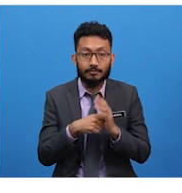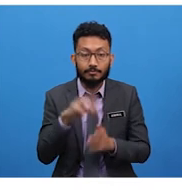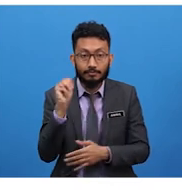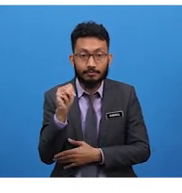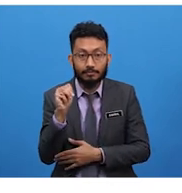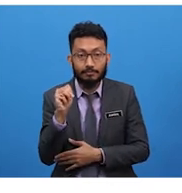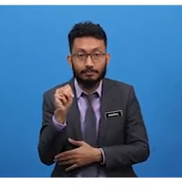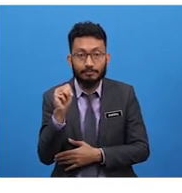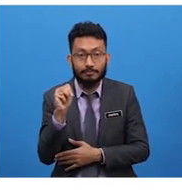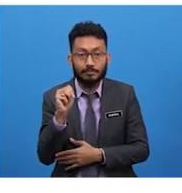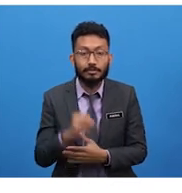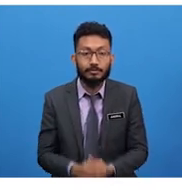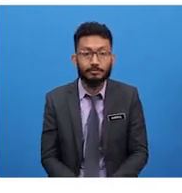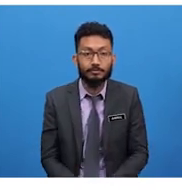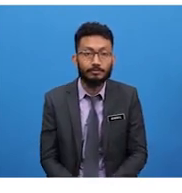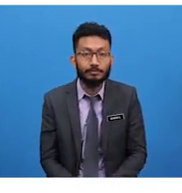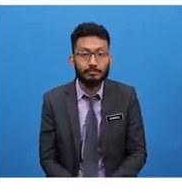M.